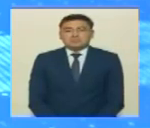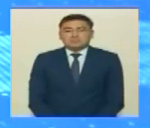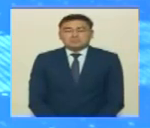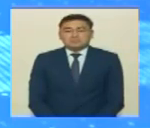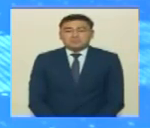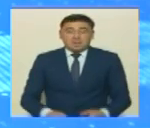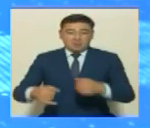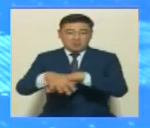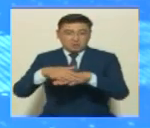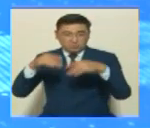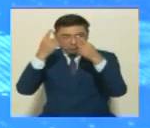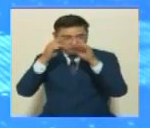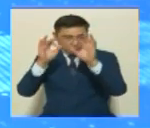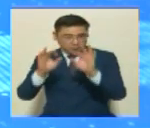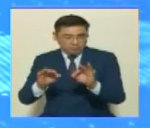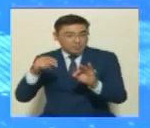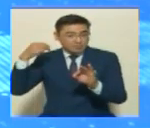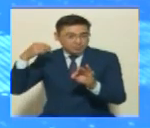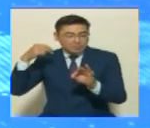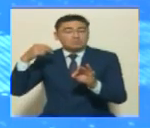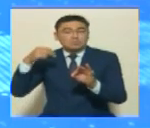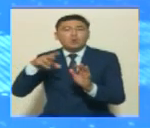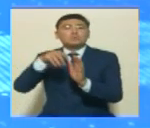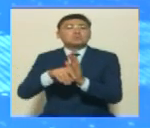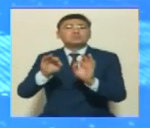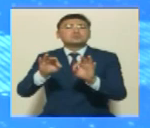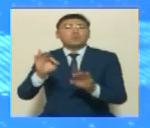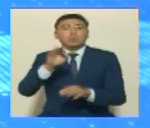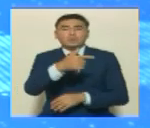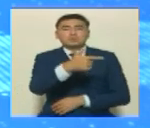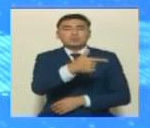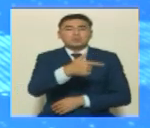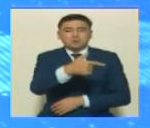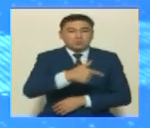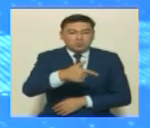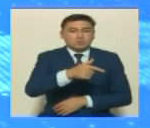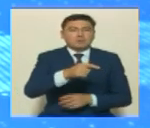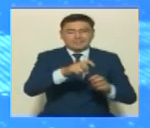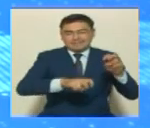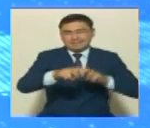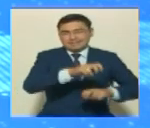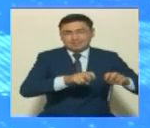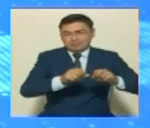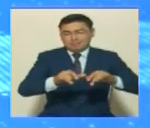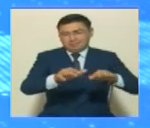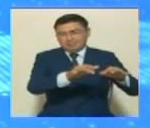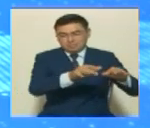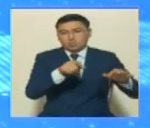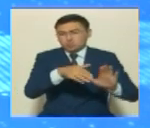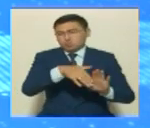В своем послании народу глава государства поручил уделить особое внимание развитию геологоразведки. Как отметил Касым-Жомарт Токаев,